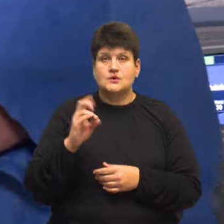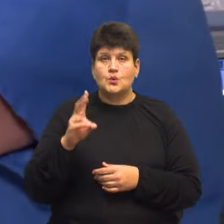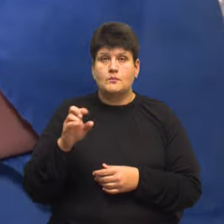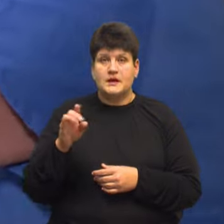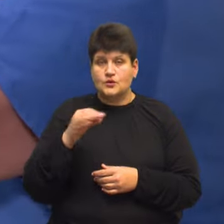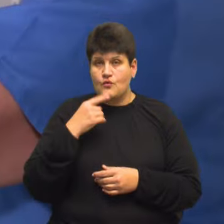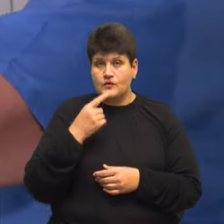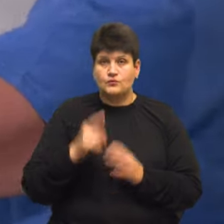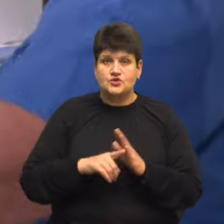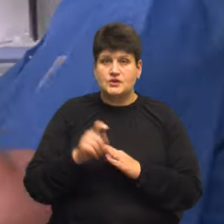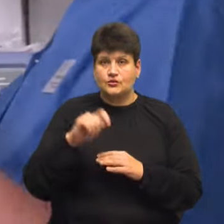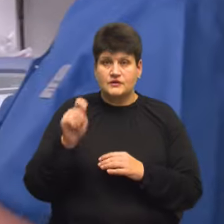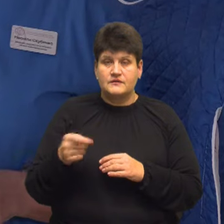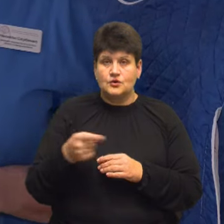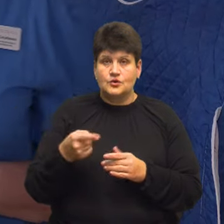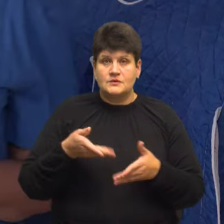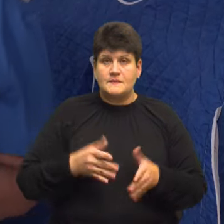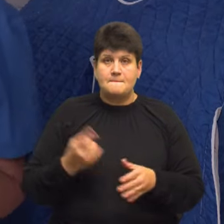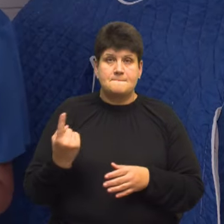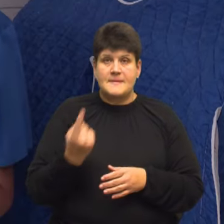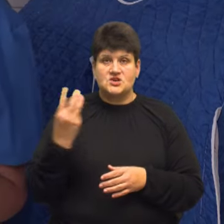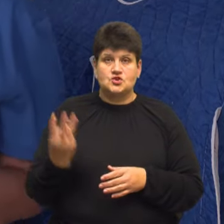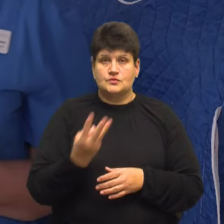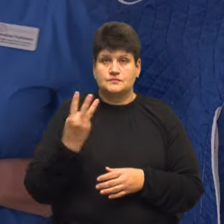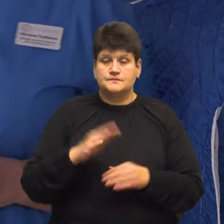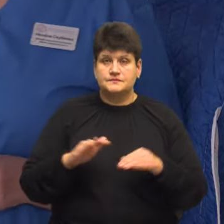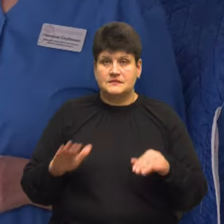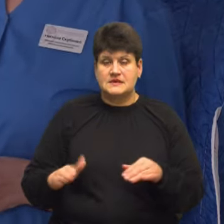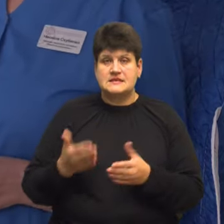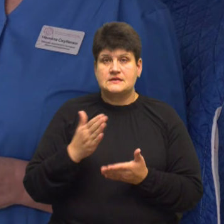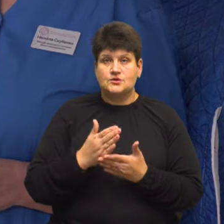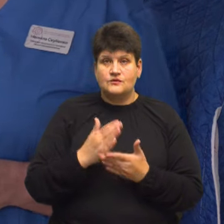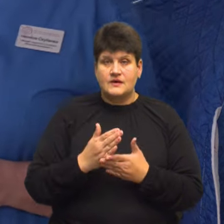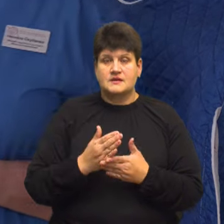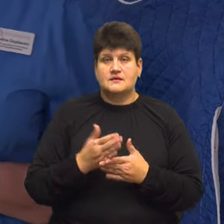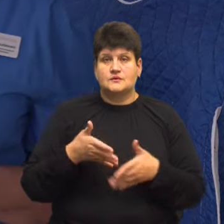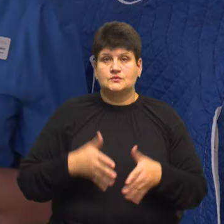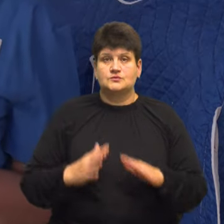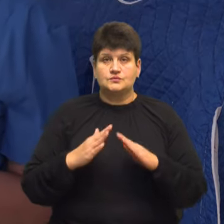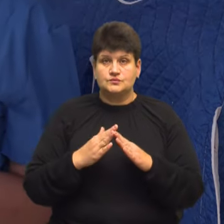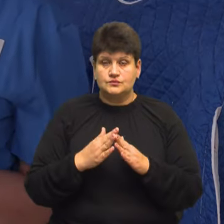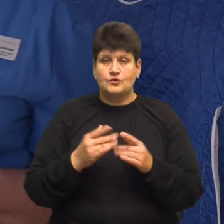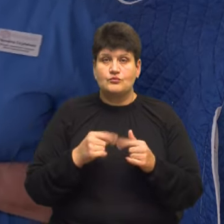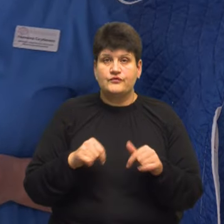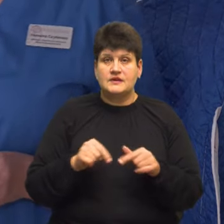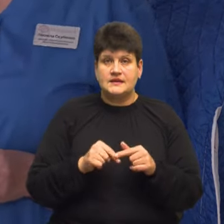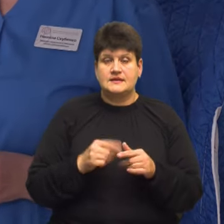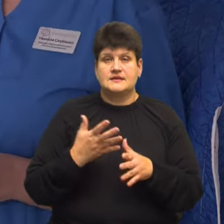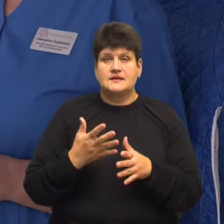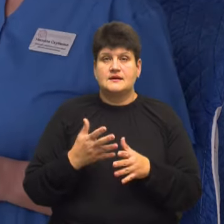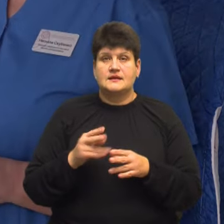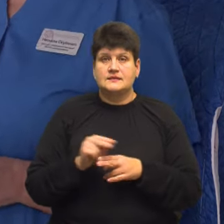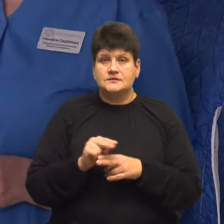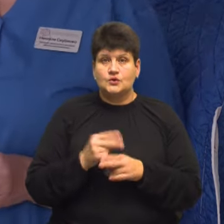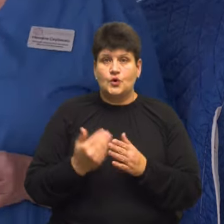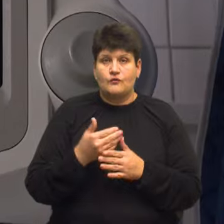у Тернополі народилася перша трійня. За існування перинатального центру як такого і відділення інтенсивної терапії новонароджених, я